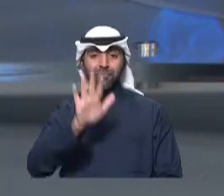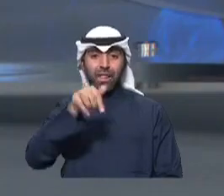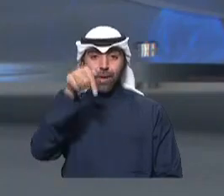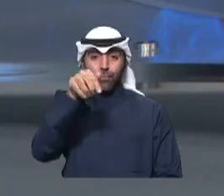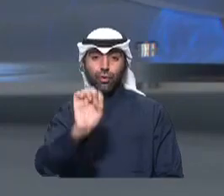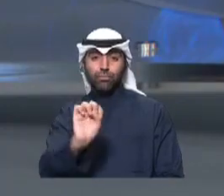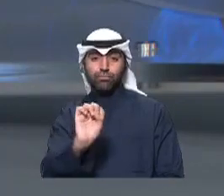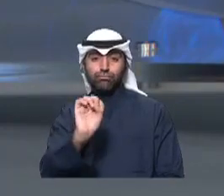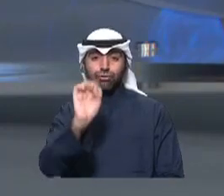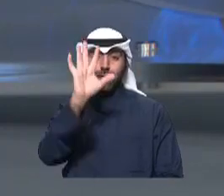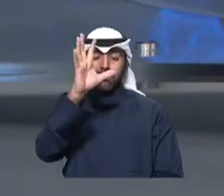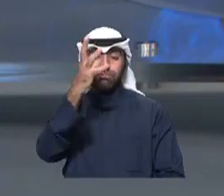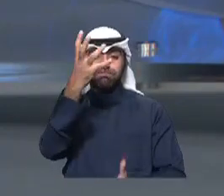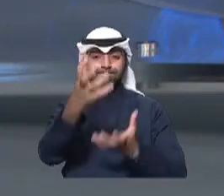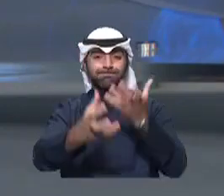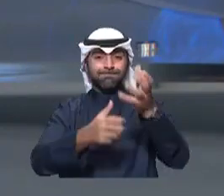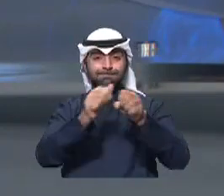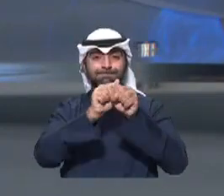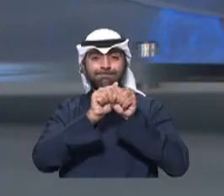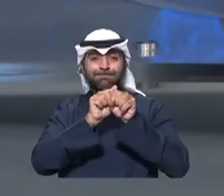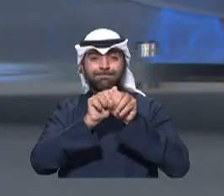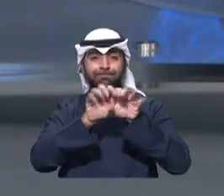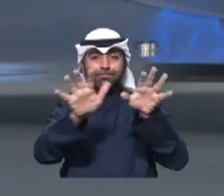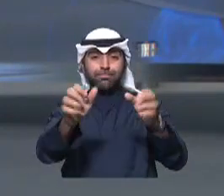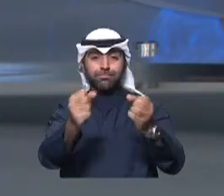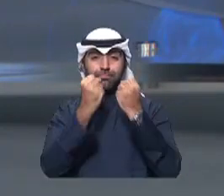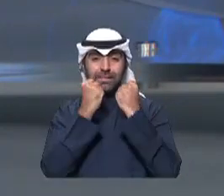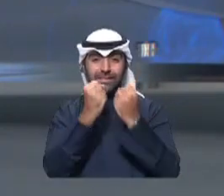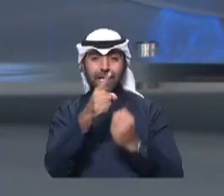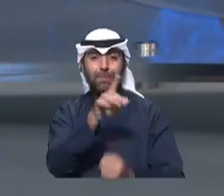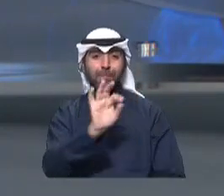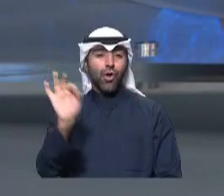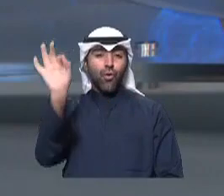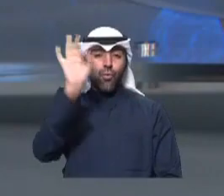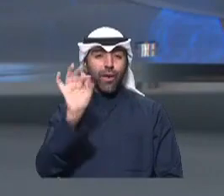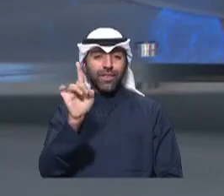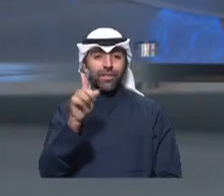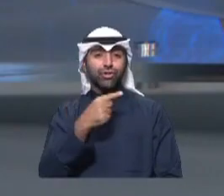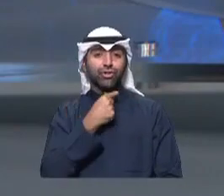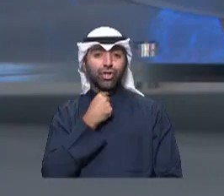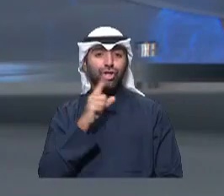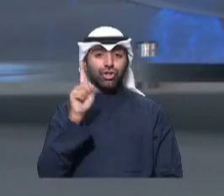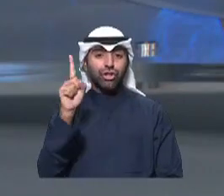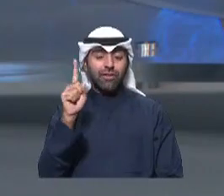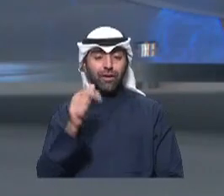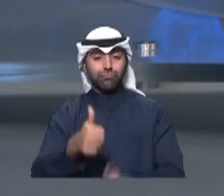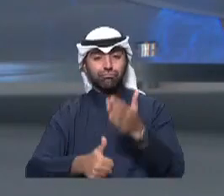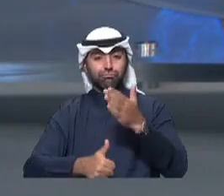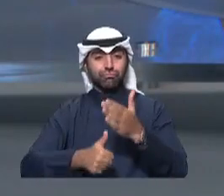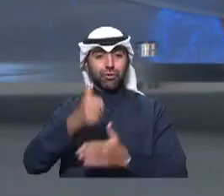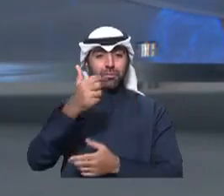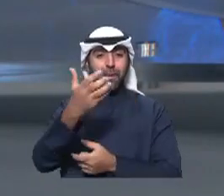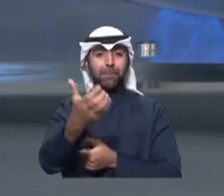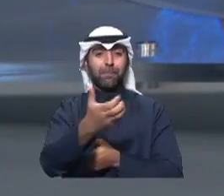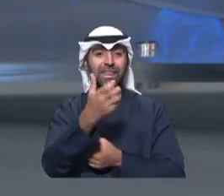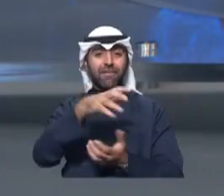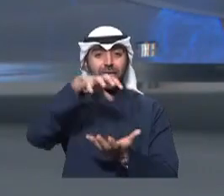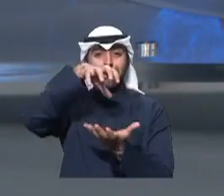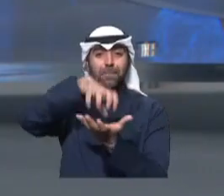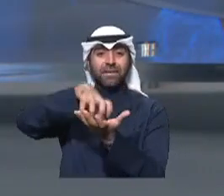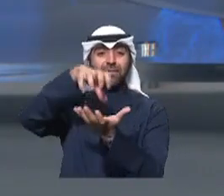رئيس قوة الإطفاء العام لقطاع المكافحة اللواء جمال بليهيسة أن رجال الإطفاء تعاملوا مع الحدث بكل